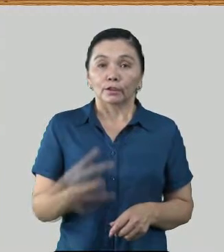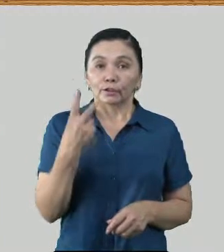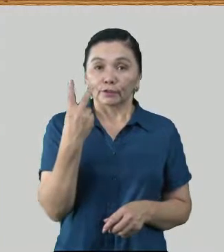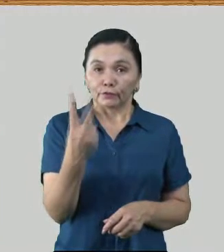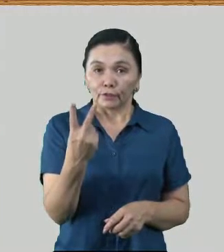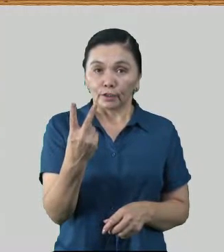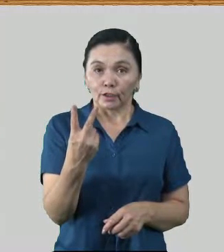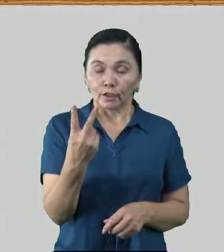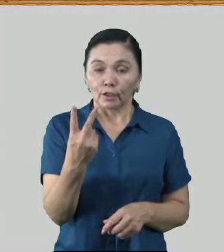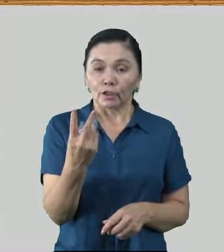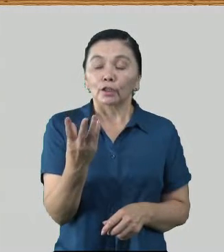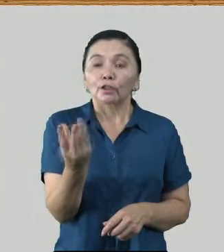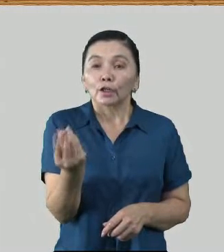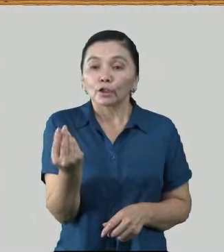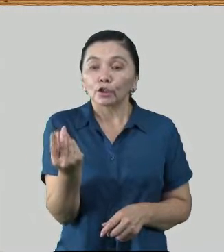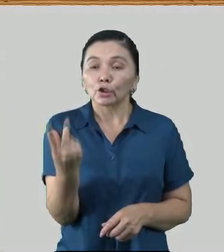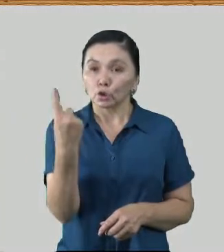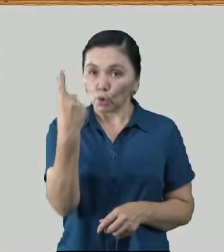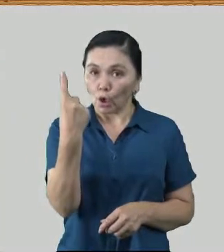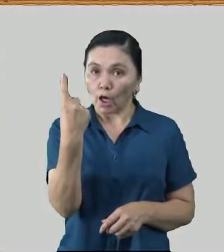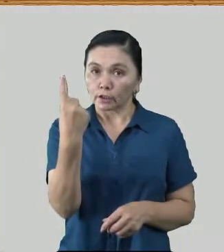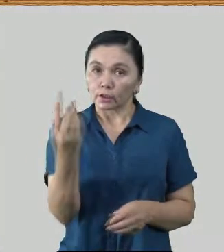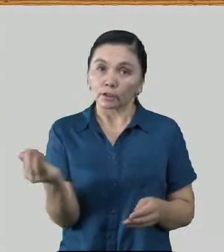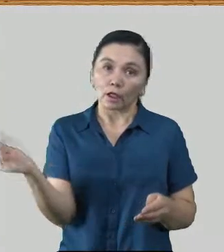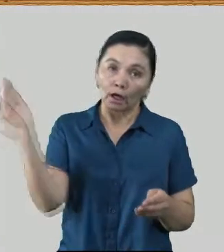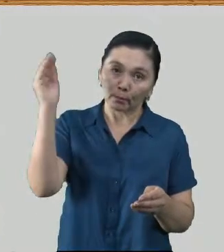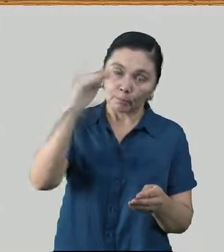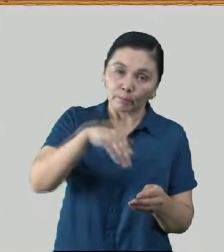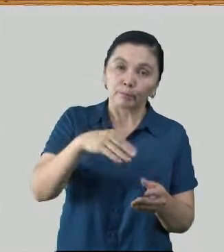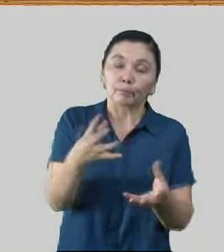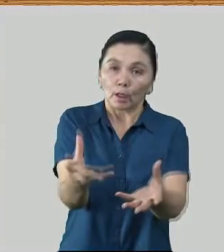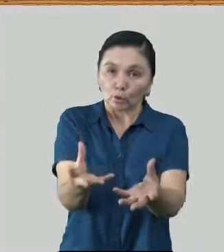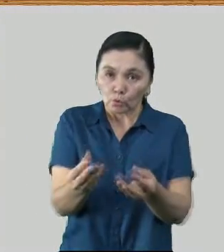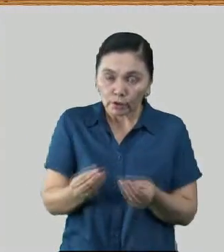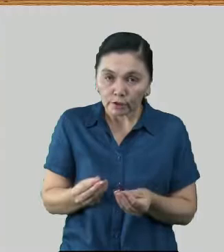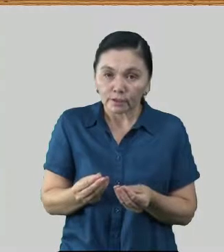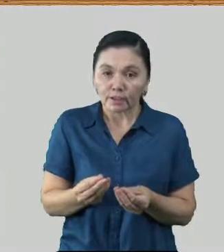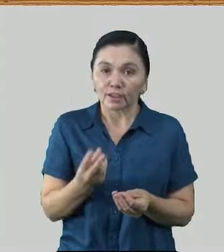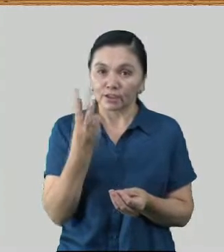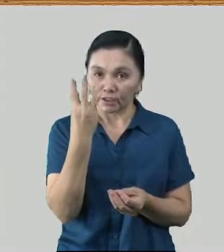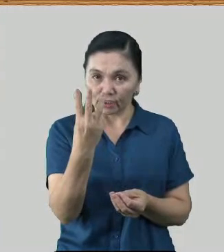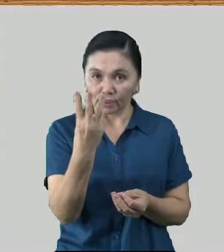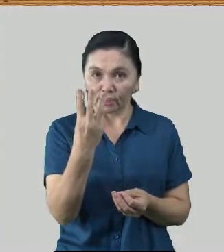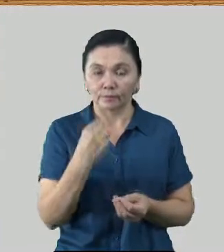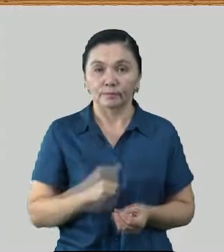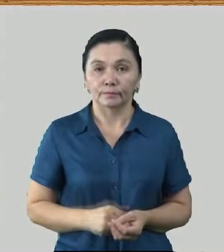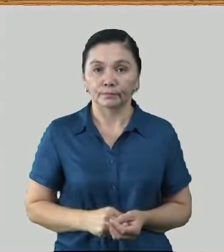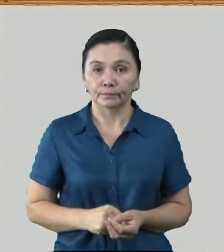2, да еще 1. Получится 3.